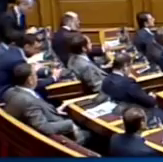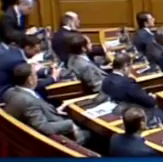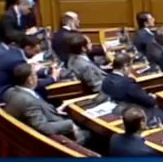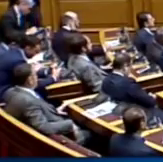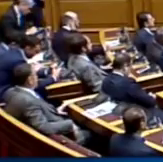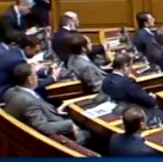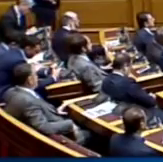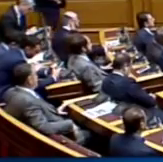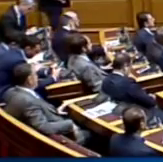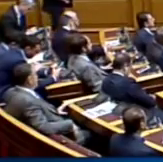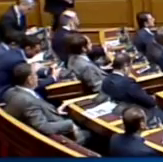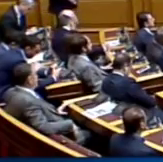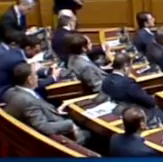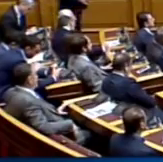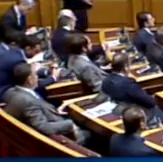έτσι.